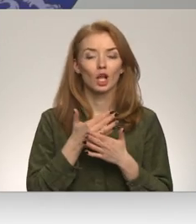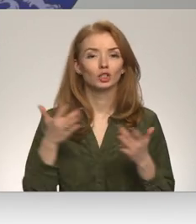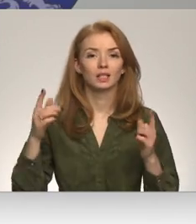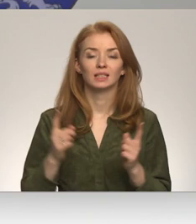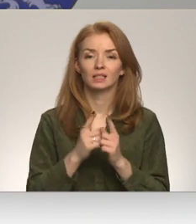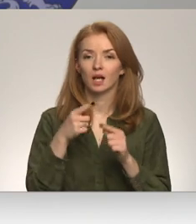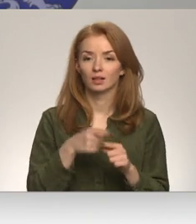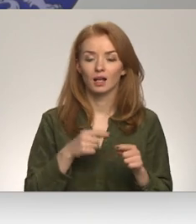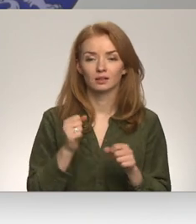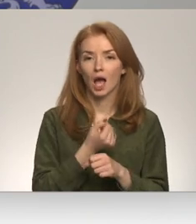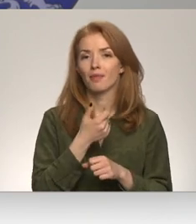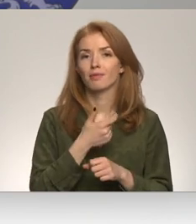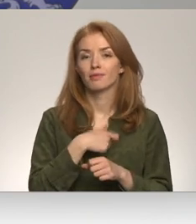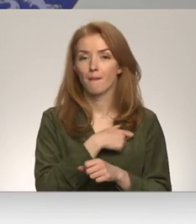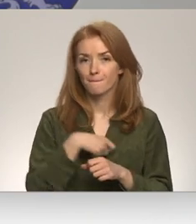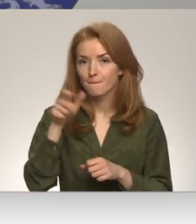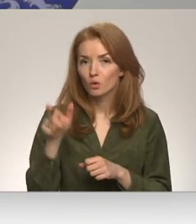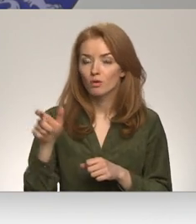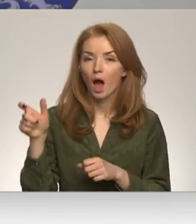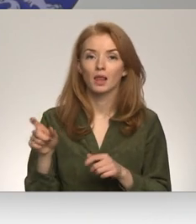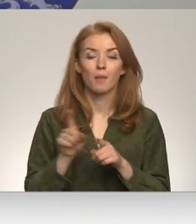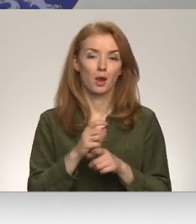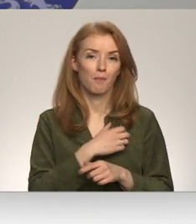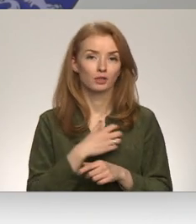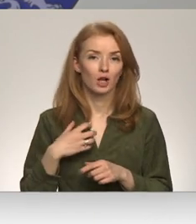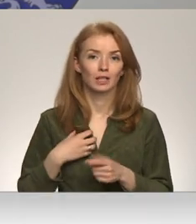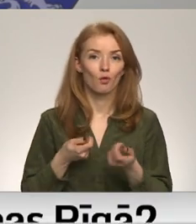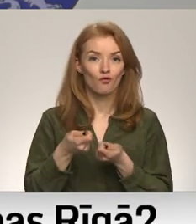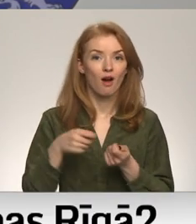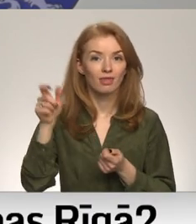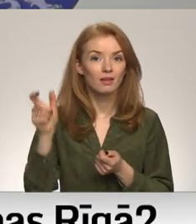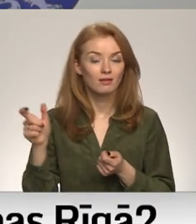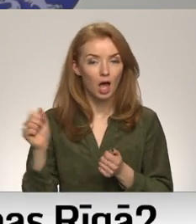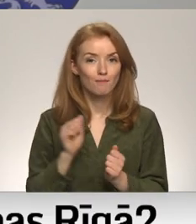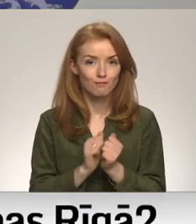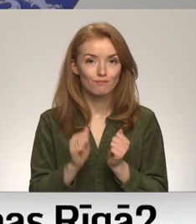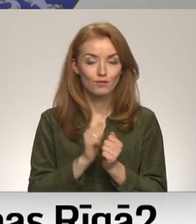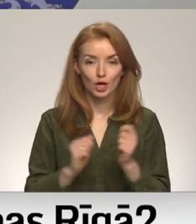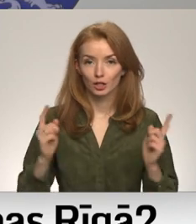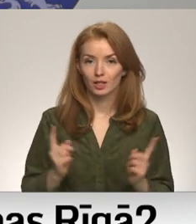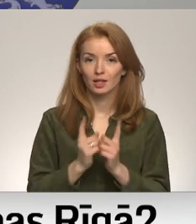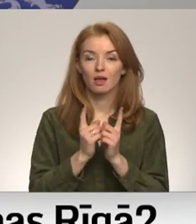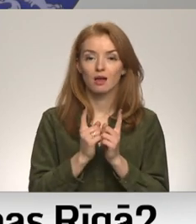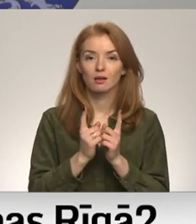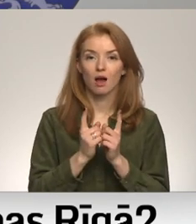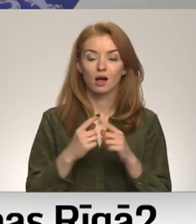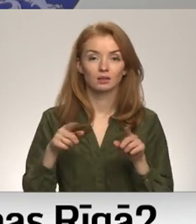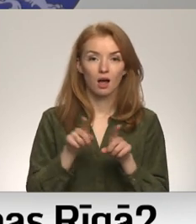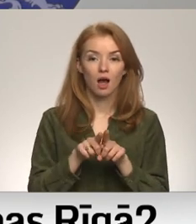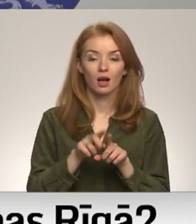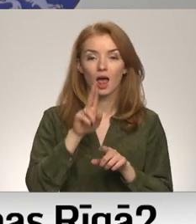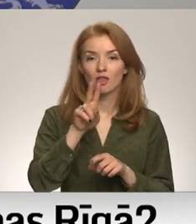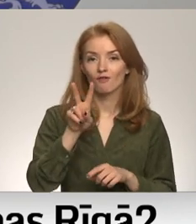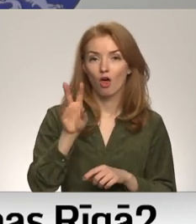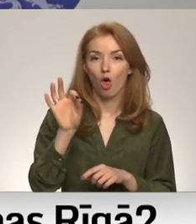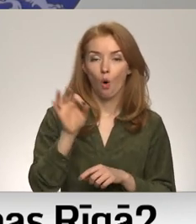Saeimas deputātiem, gan pašvaldību šie te vadītāji ļoti bieži tiekās. Arī NVO